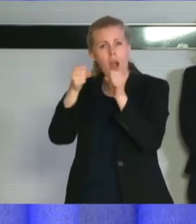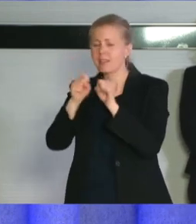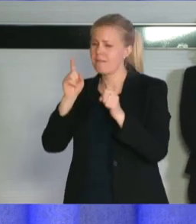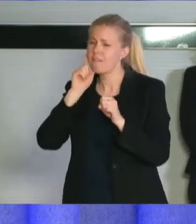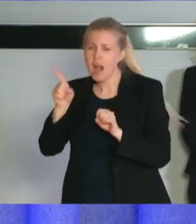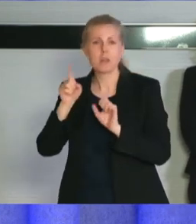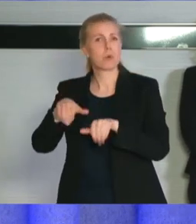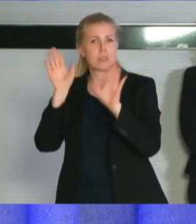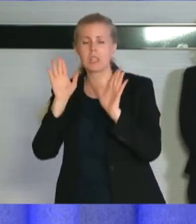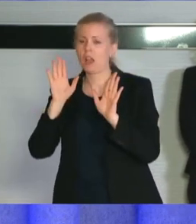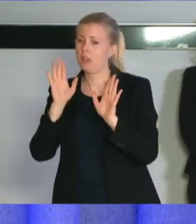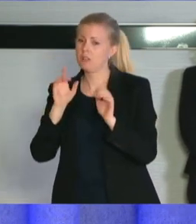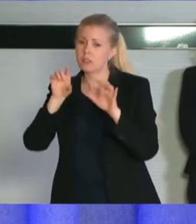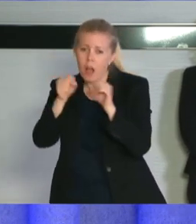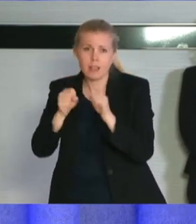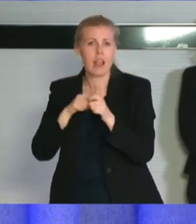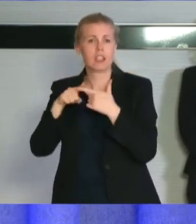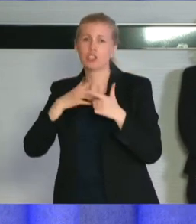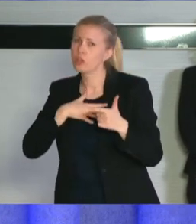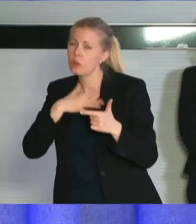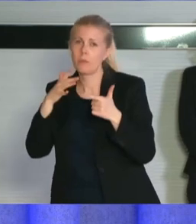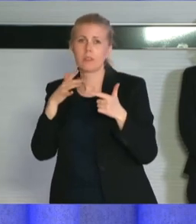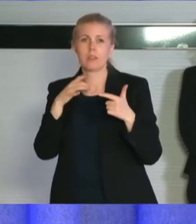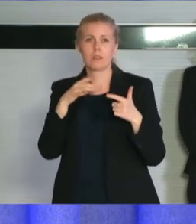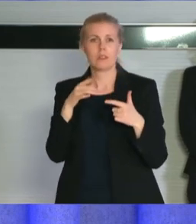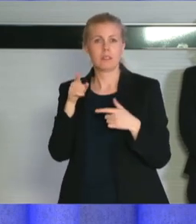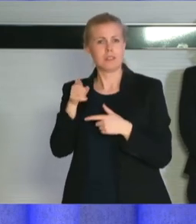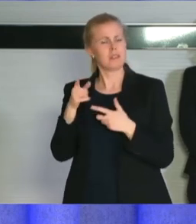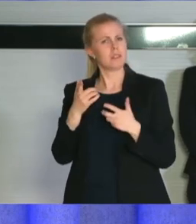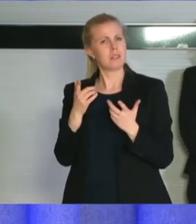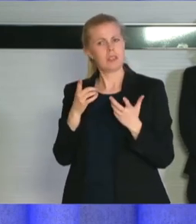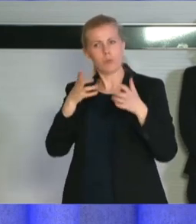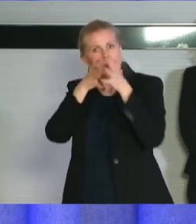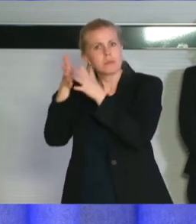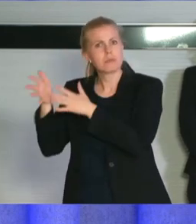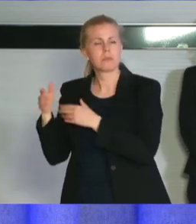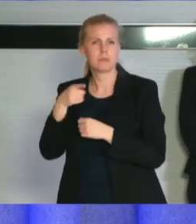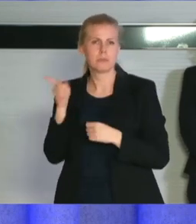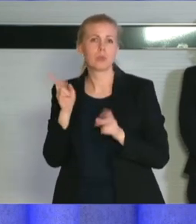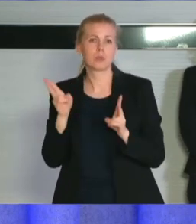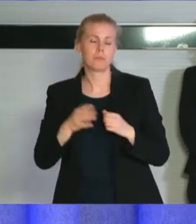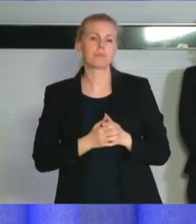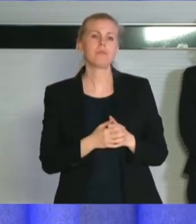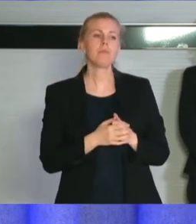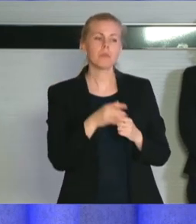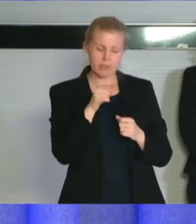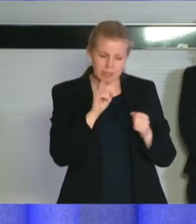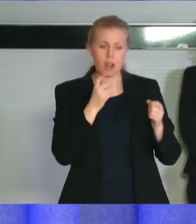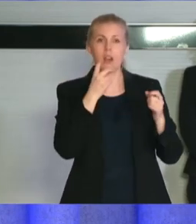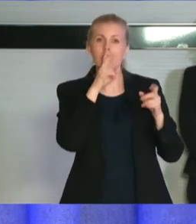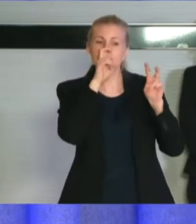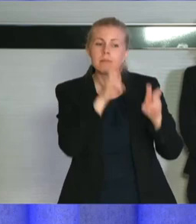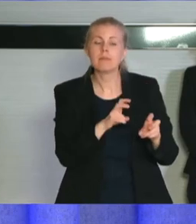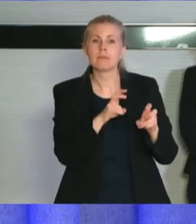grunn av skader, sykdom, ting som skjer i fjellet. Så skal vi se, vi jobber nærmere med de spørsmålene rundt hytter og hva som